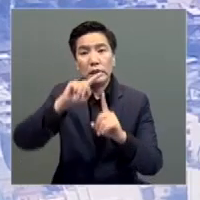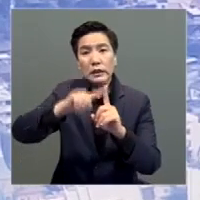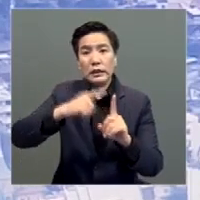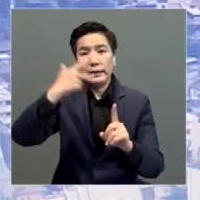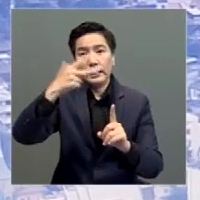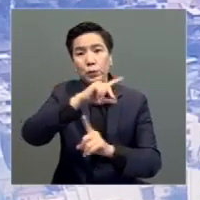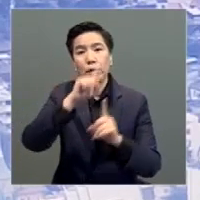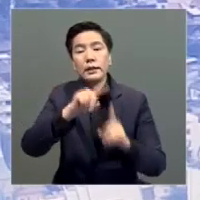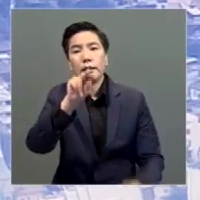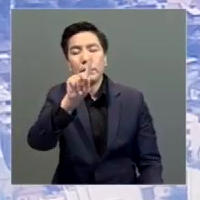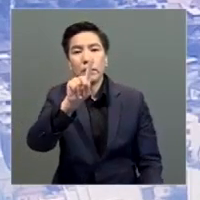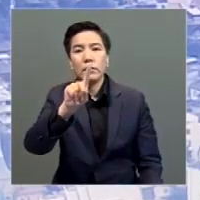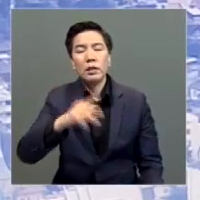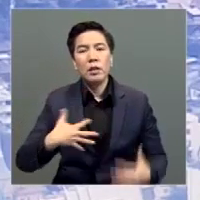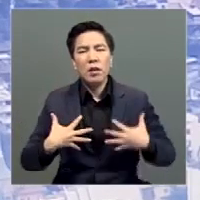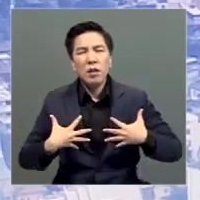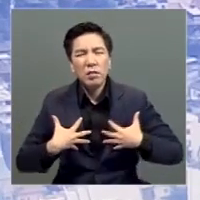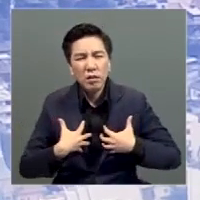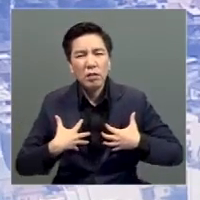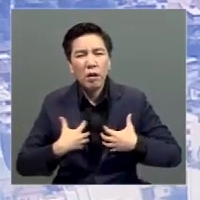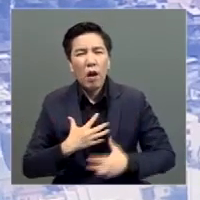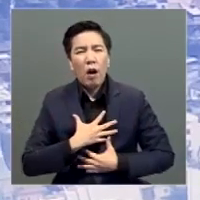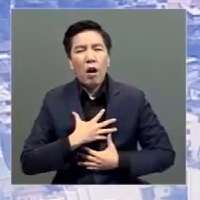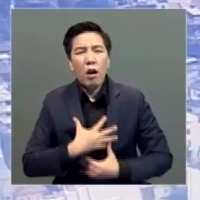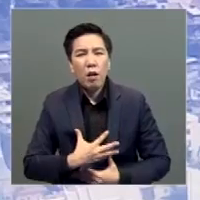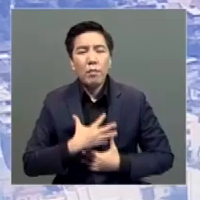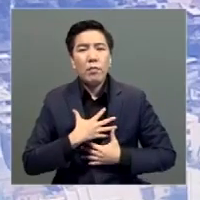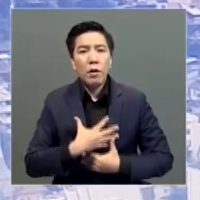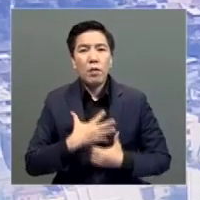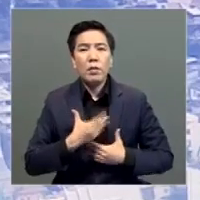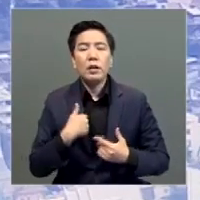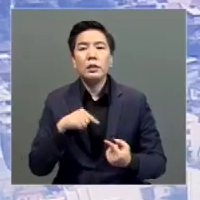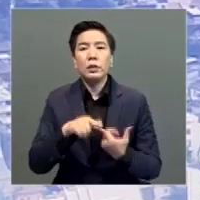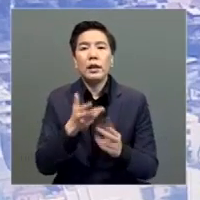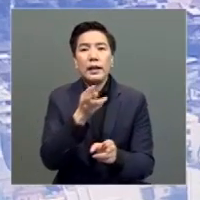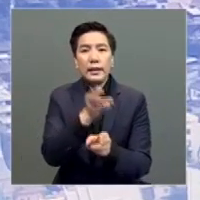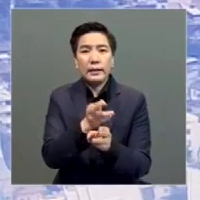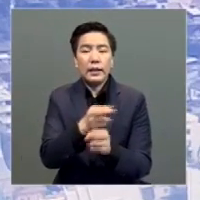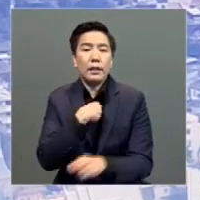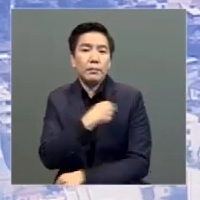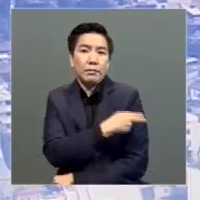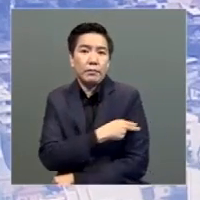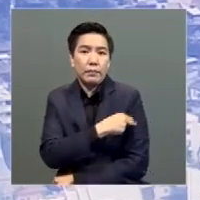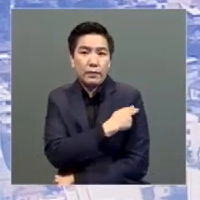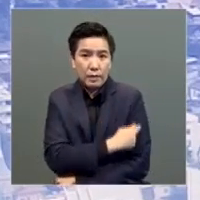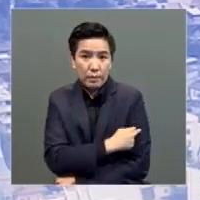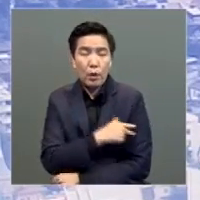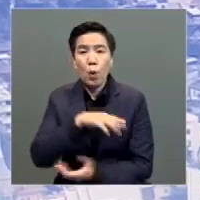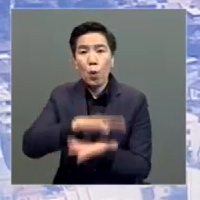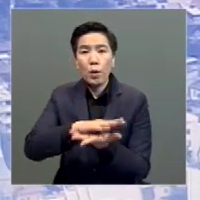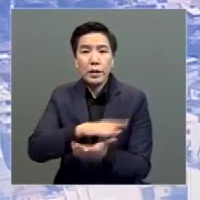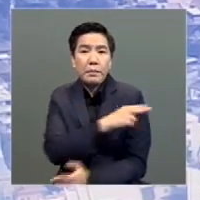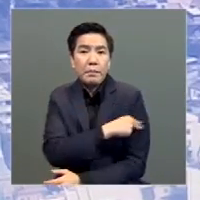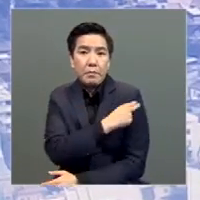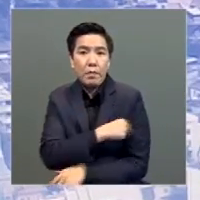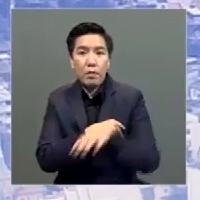มก็มีการเหนื่อยหอบมากขึ้นแล้วก็เข้ารักษาในโรงพยาบาลโรงเรียนแพทย์แห่งหนึ่งนะ